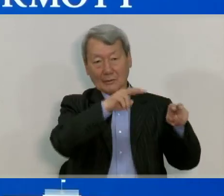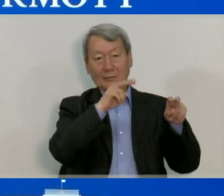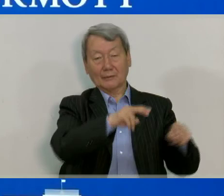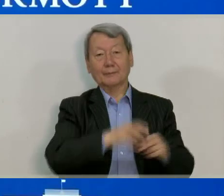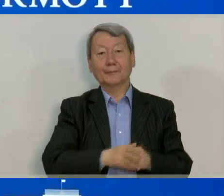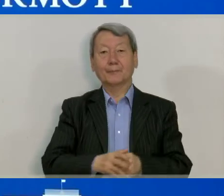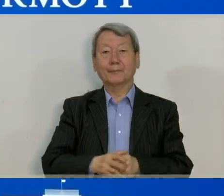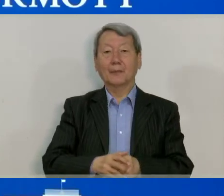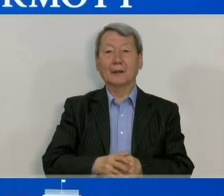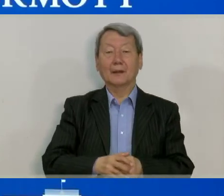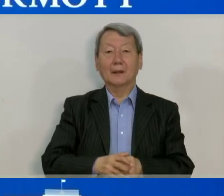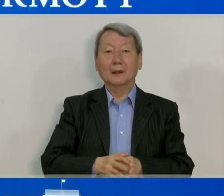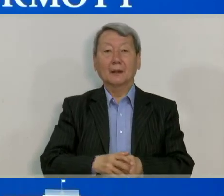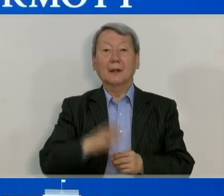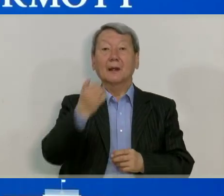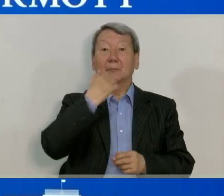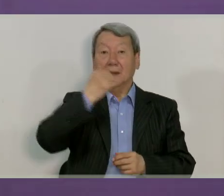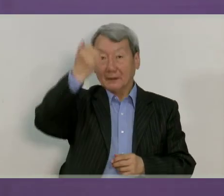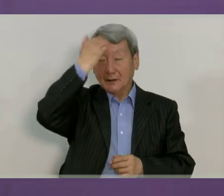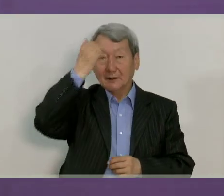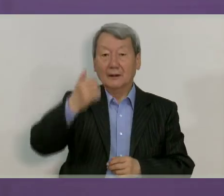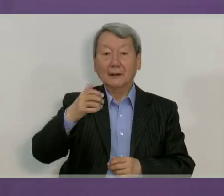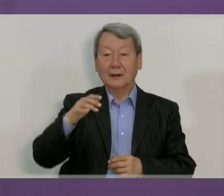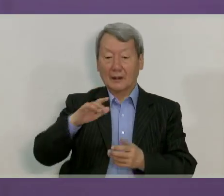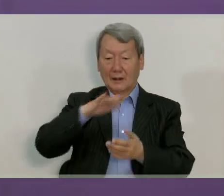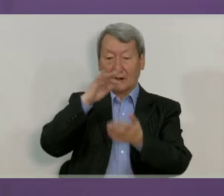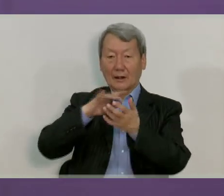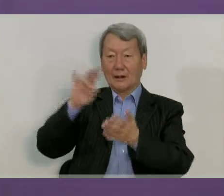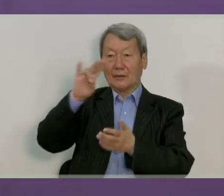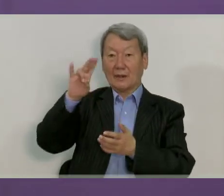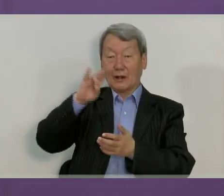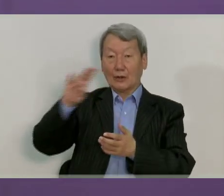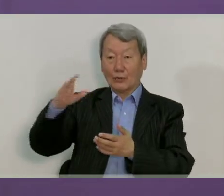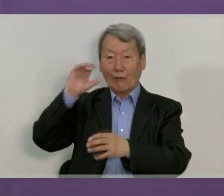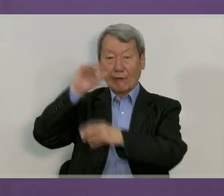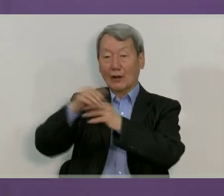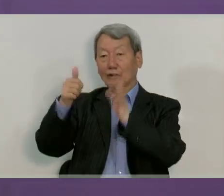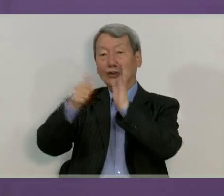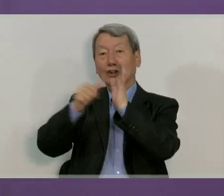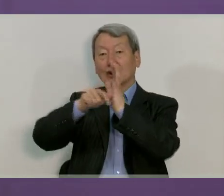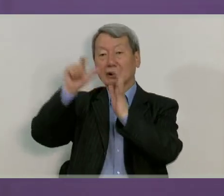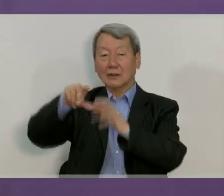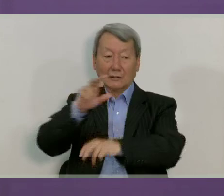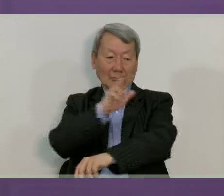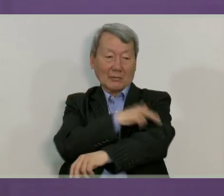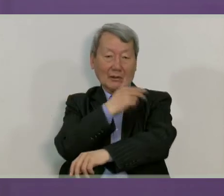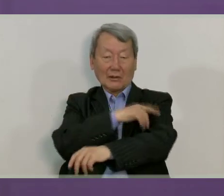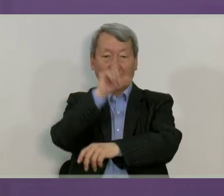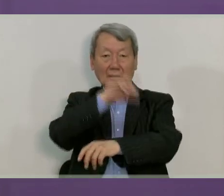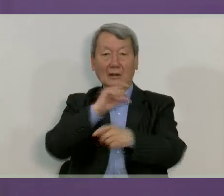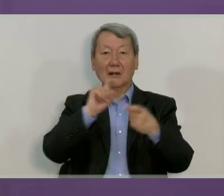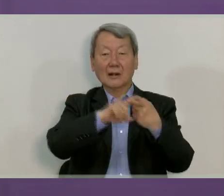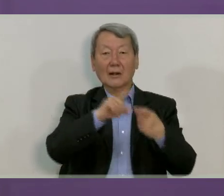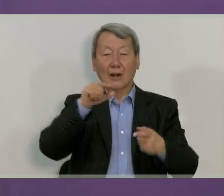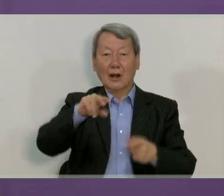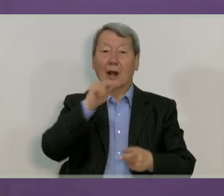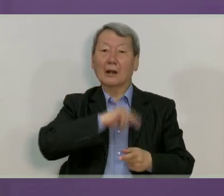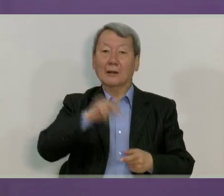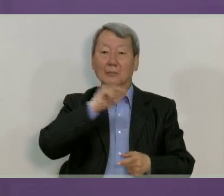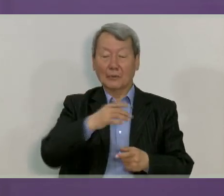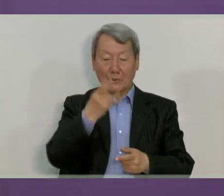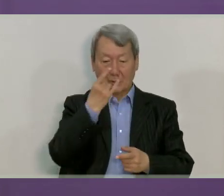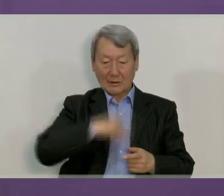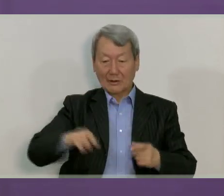контролем. Спасибо. В Нарыне выявлены еще 6 случаев заражения среди медицинских работников. Они работали в